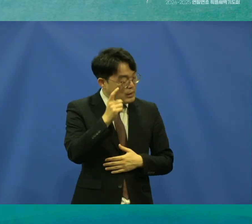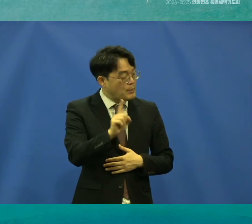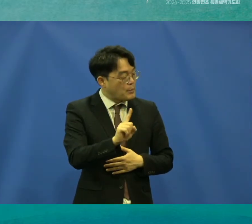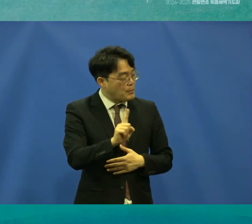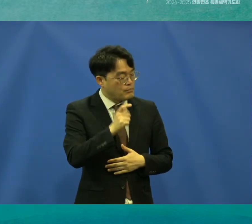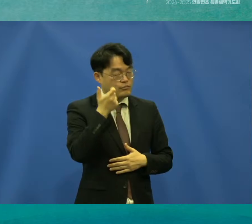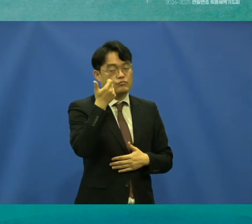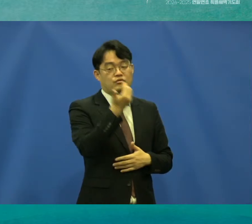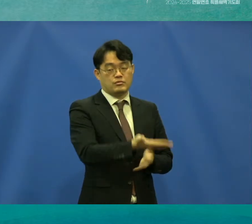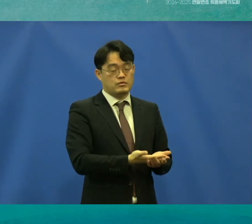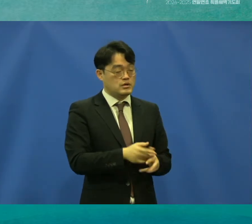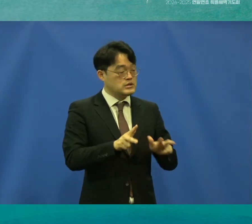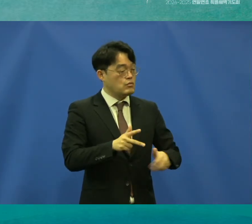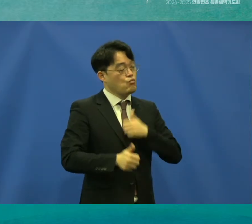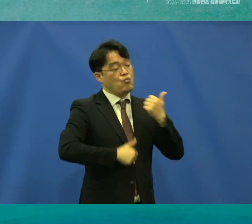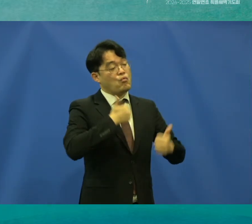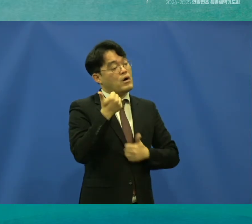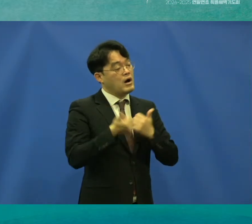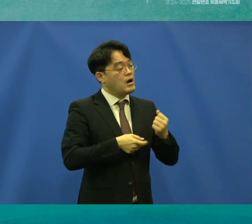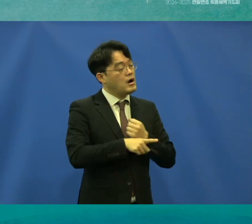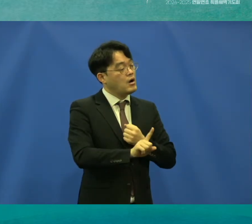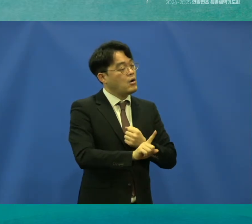무엇 때문에 화를 내느냐?